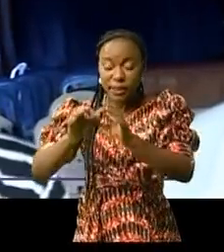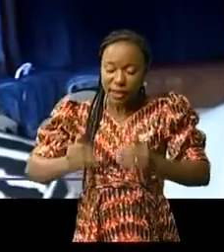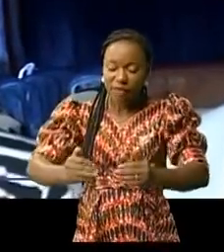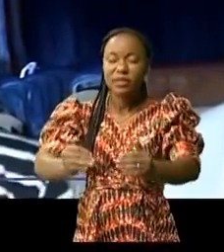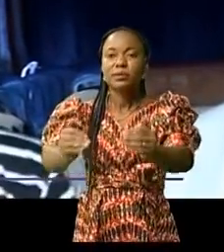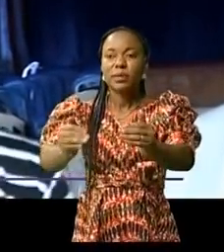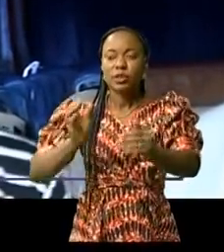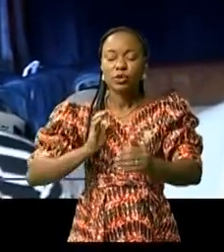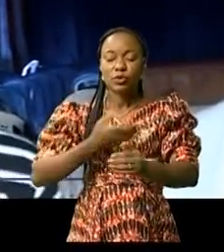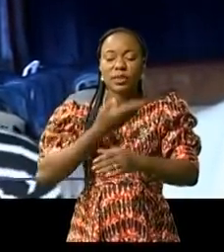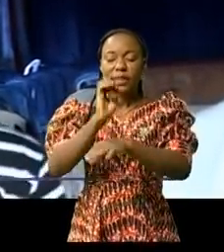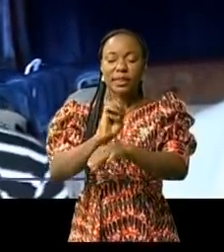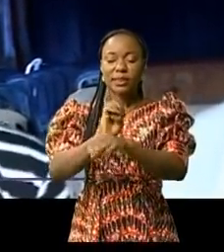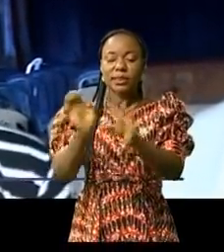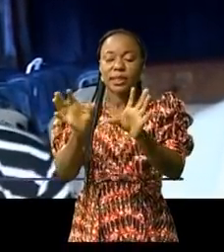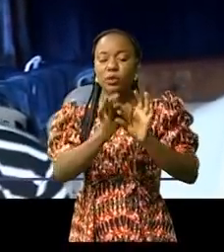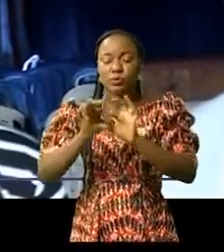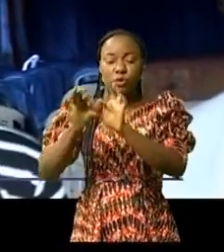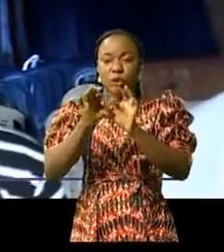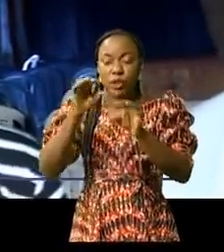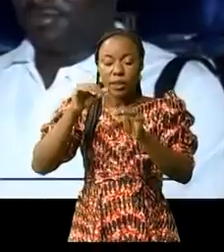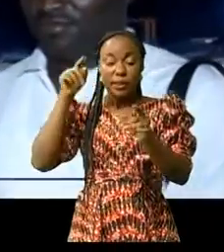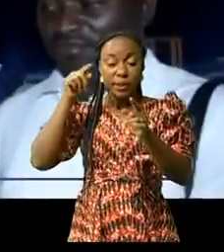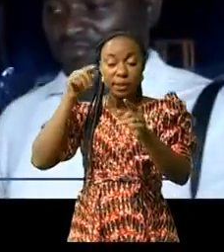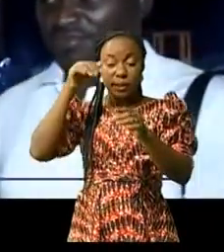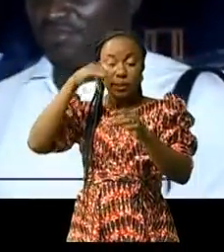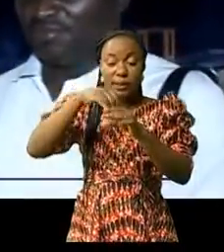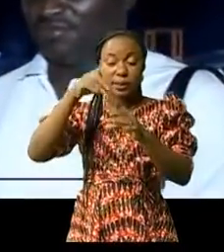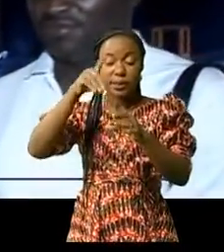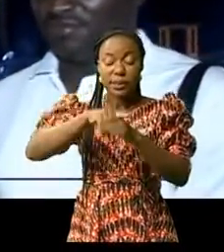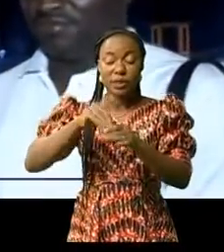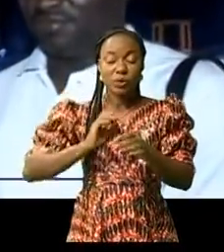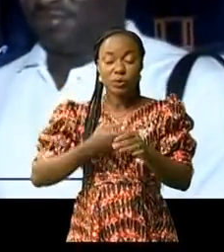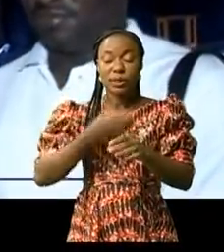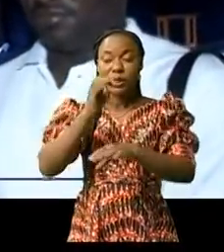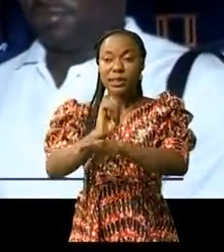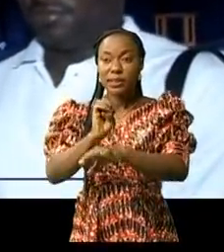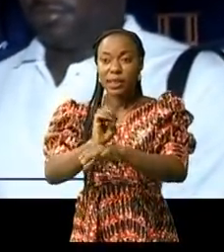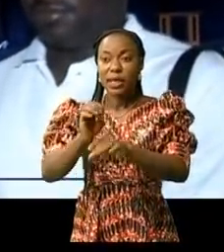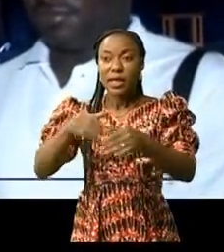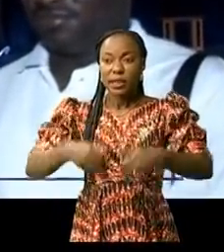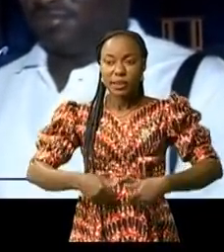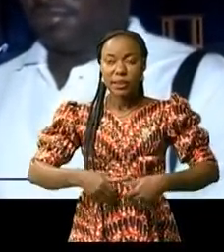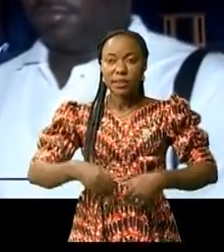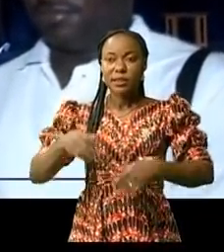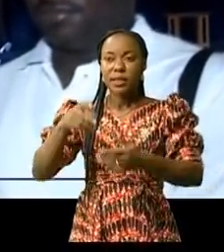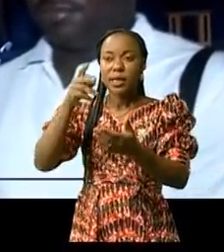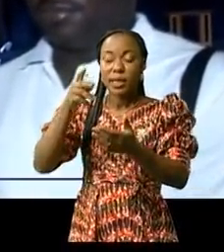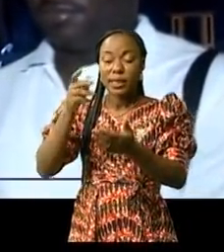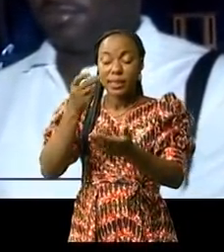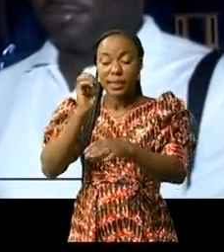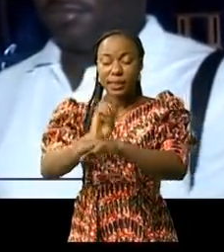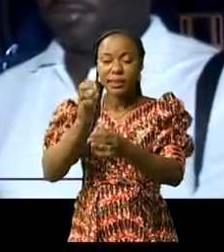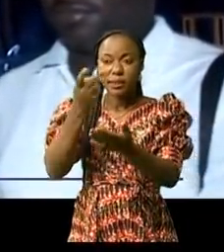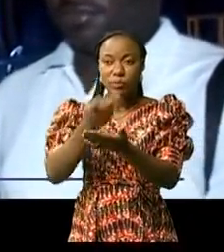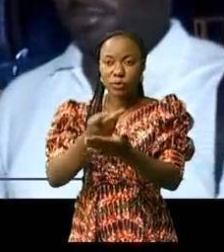de notre église la cohésion de notre église et la jeunesse protestante c'est une jeunesse nationalté